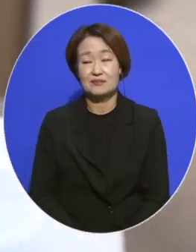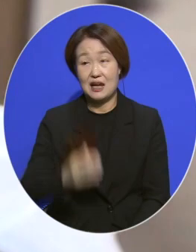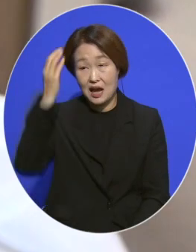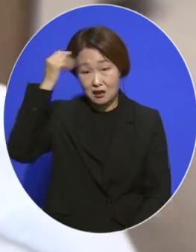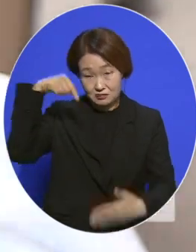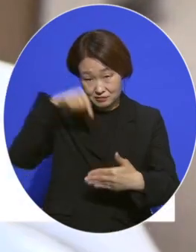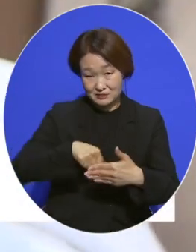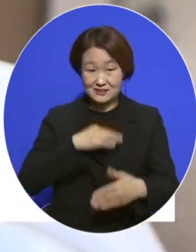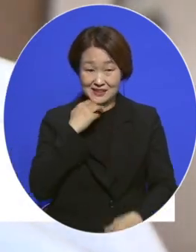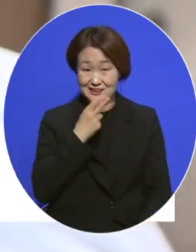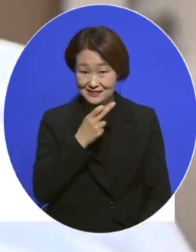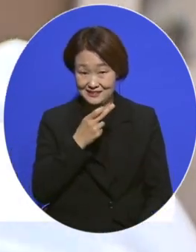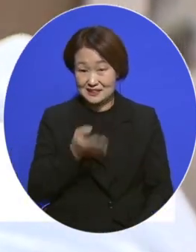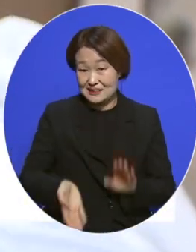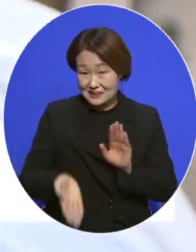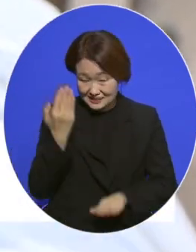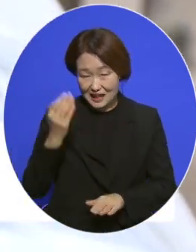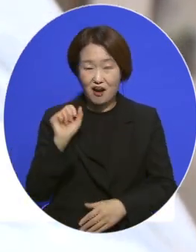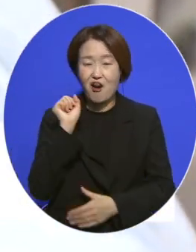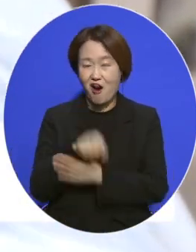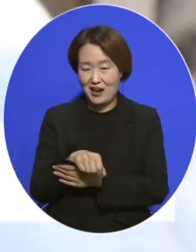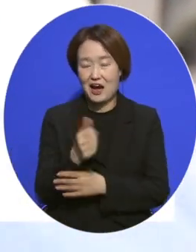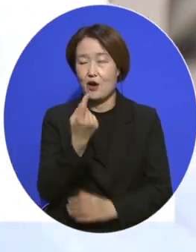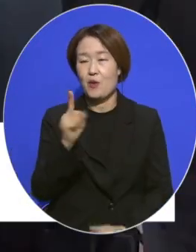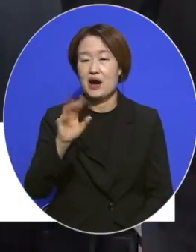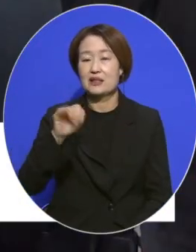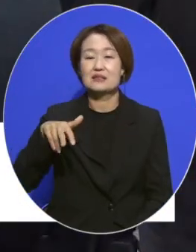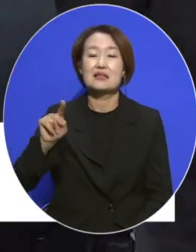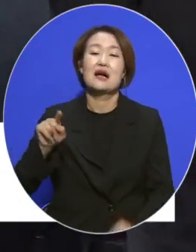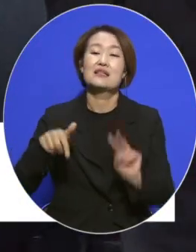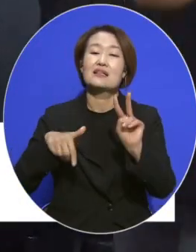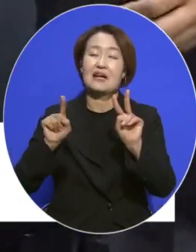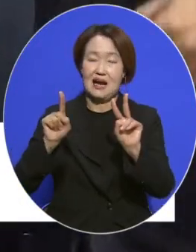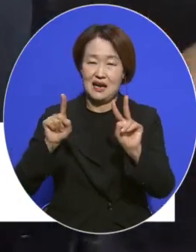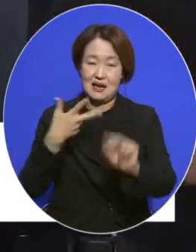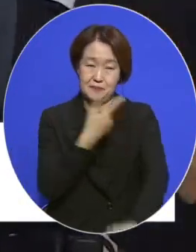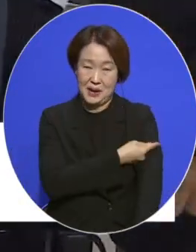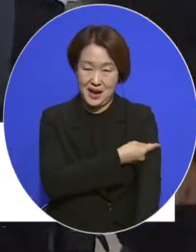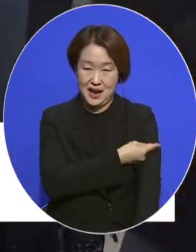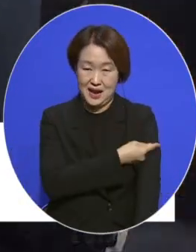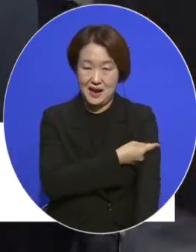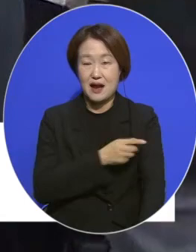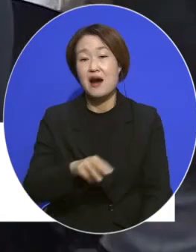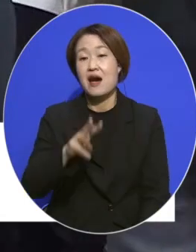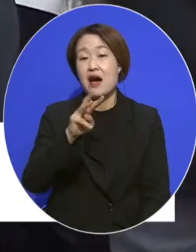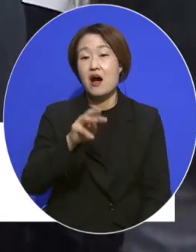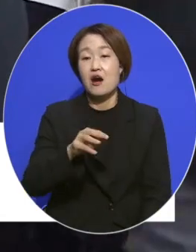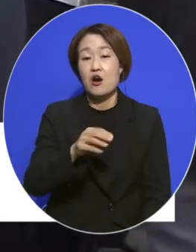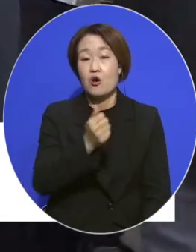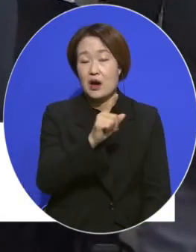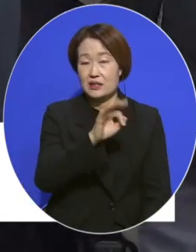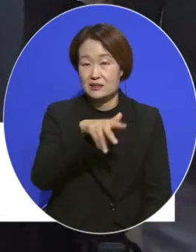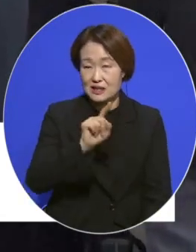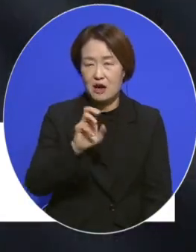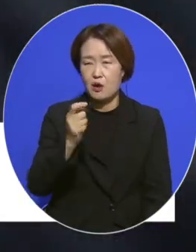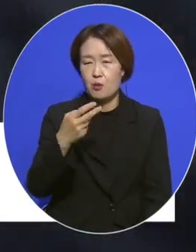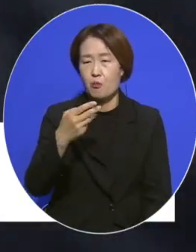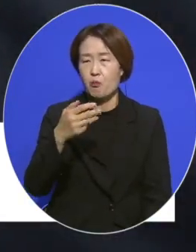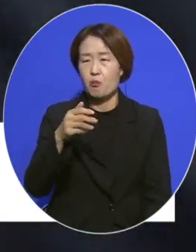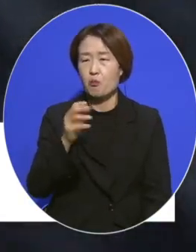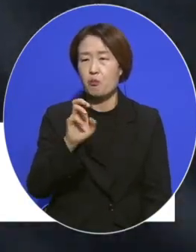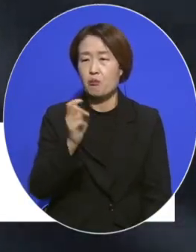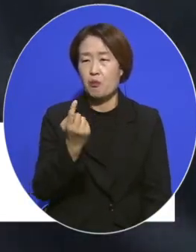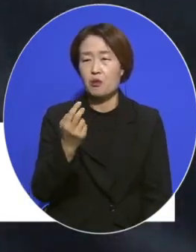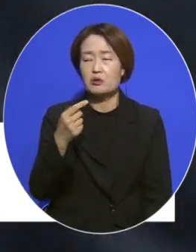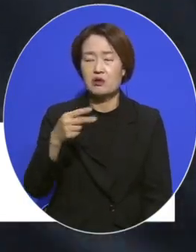국내에서 12세 이상 사용을 허가받은 화이자사 이가 백신이 쓰이고 mRNA 백신 접종이 곤란하면